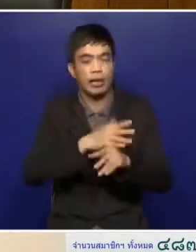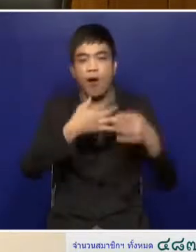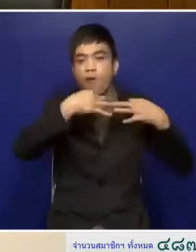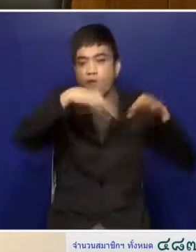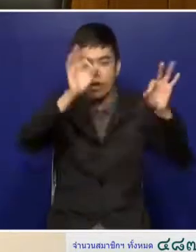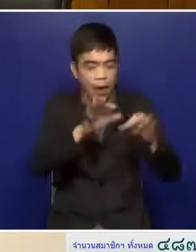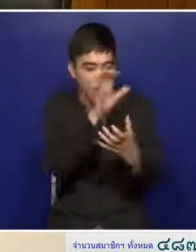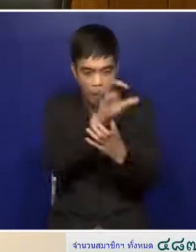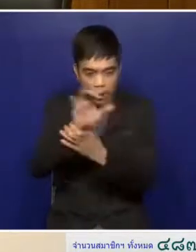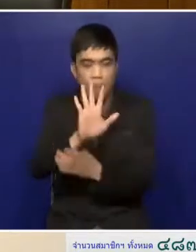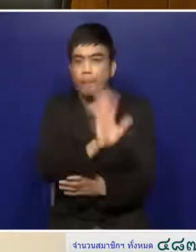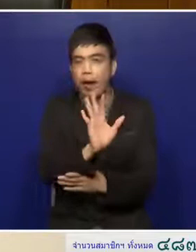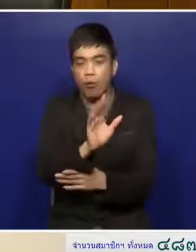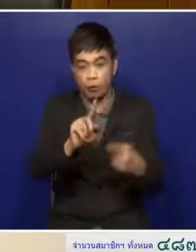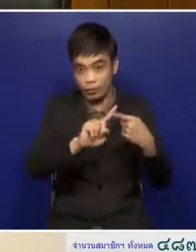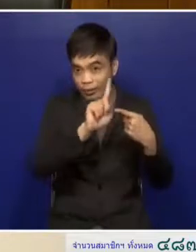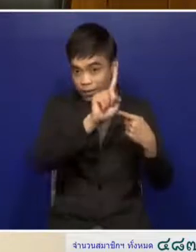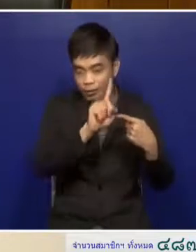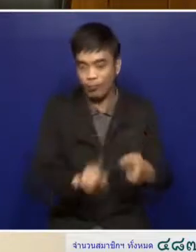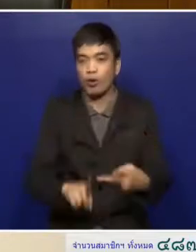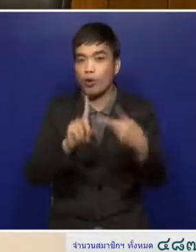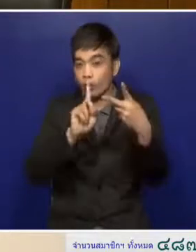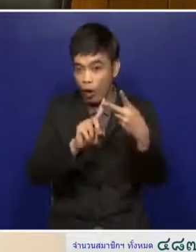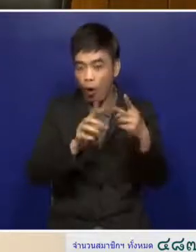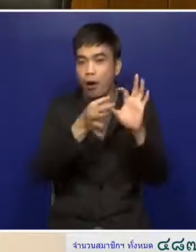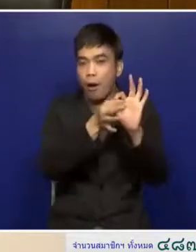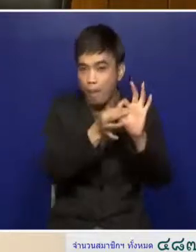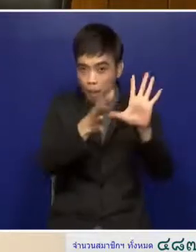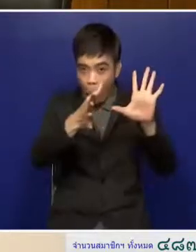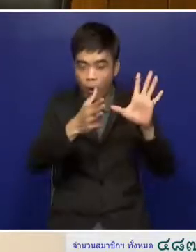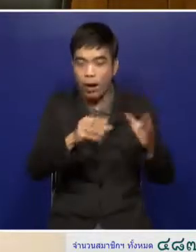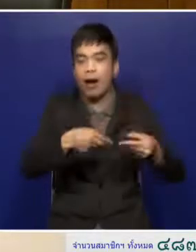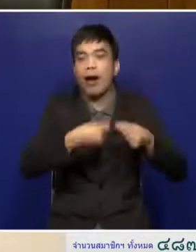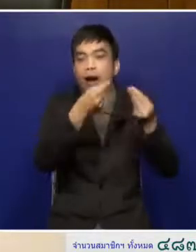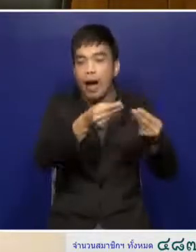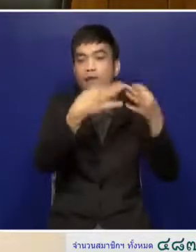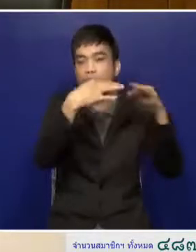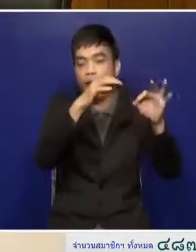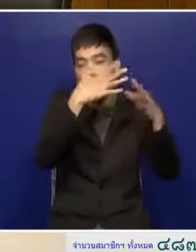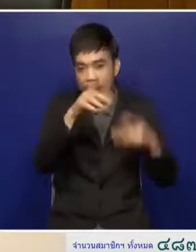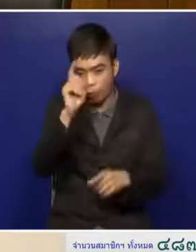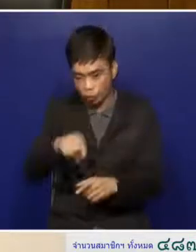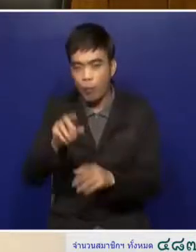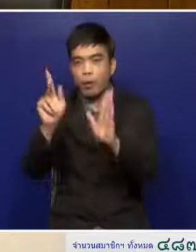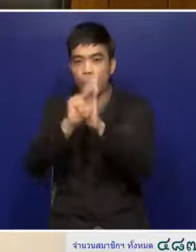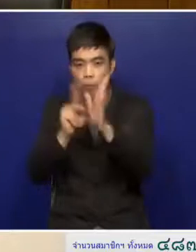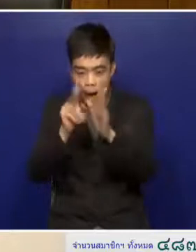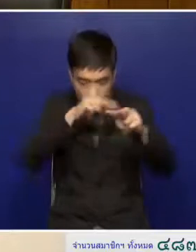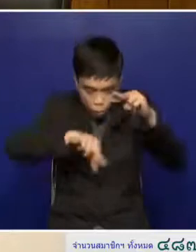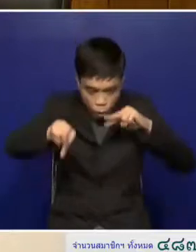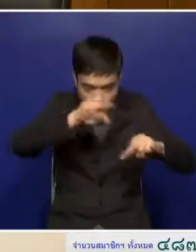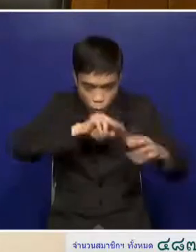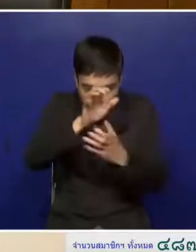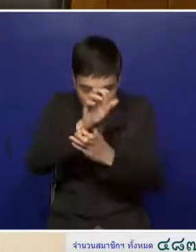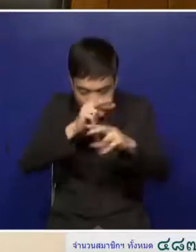2ปลดล็อกแต่ว่าต้องมีกฎหมายควบคุมเพราะมีข้อกังวลเรื่อง4 คูณ 100ต้องเรียนกับท่านประธานไ